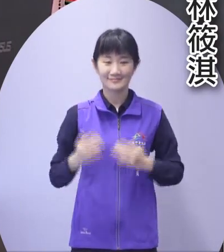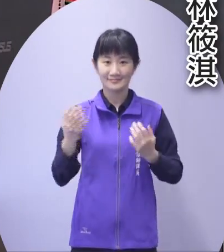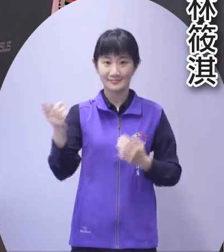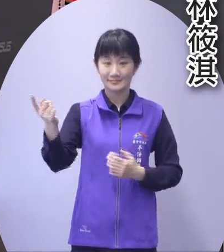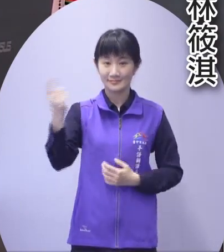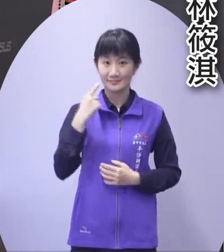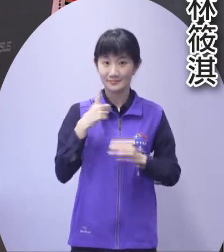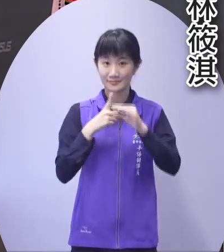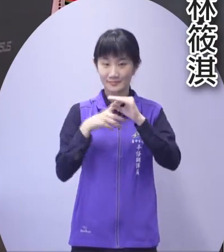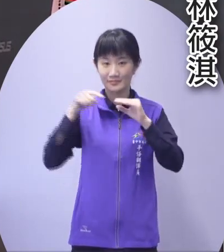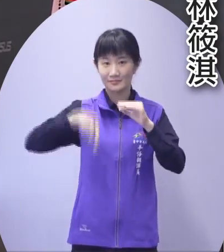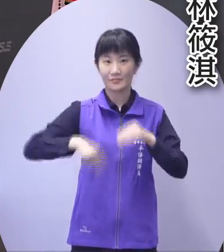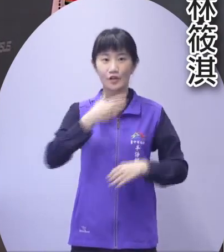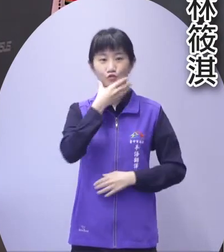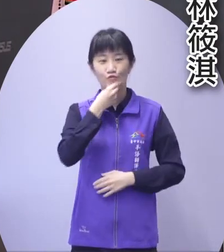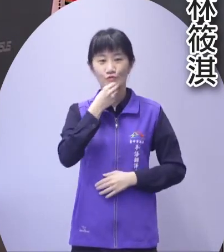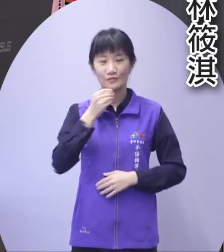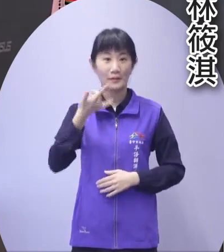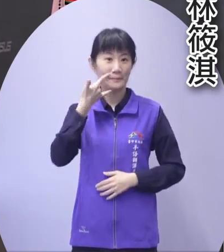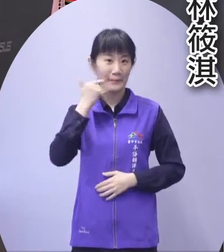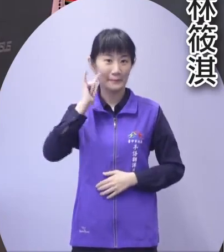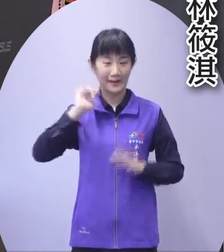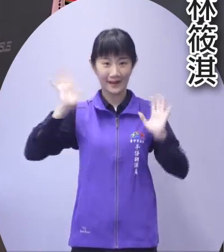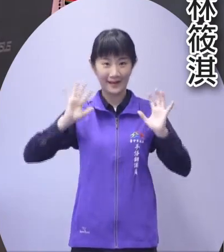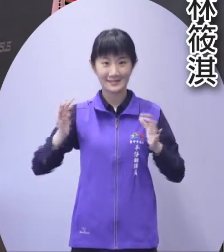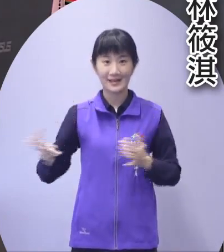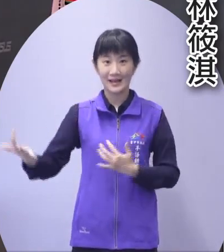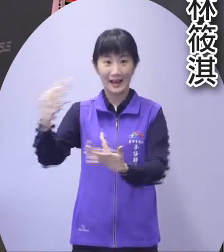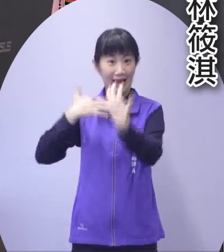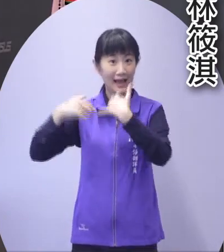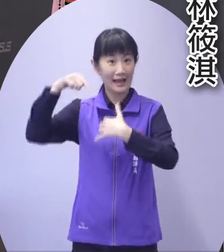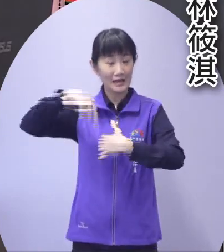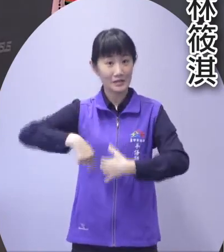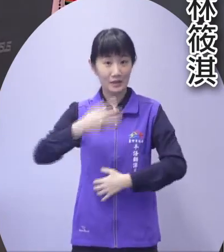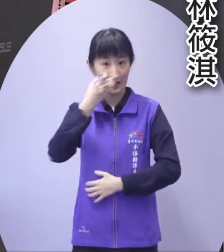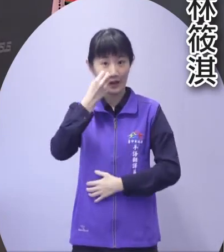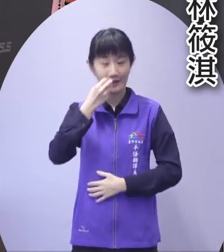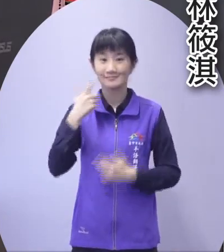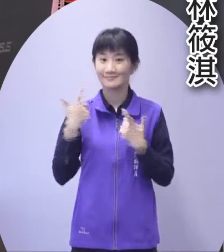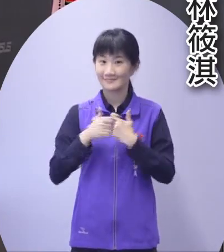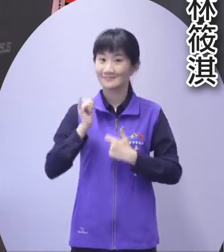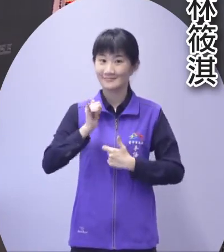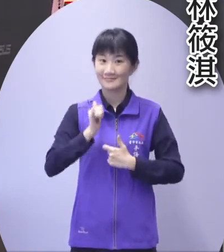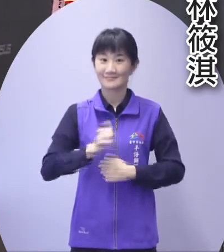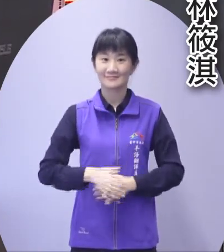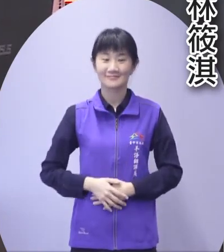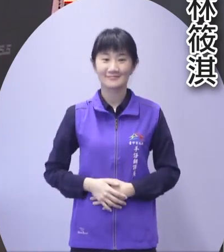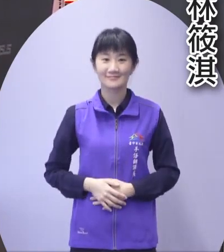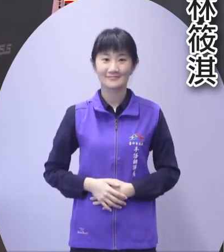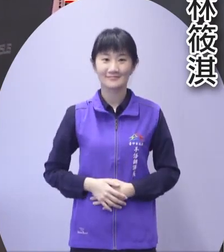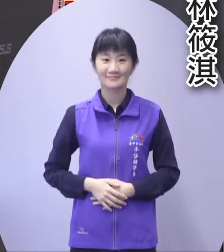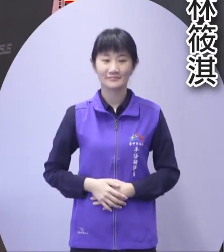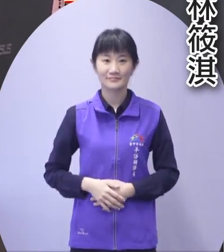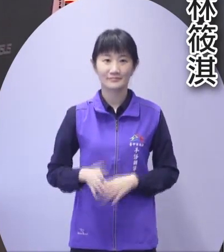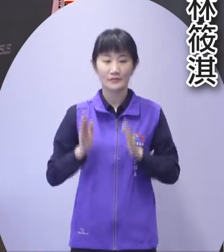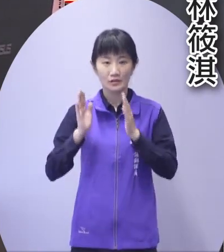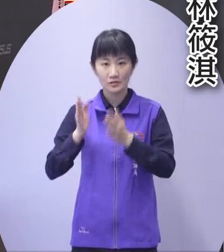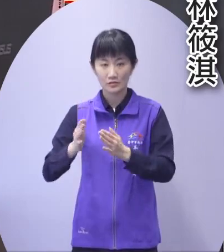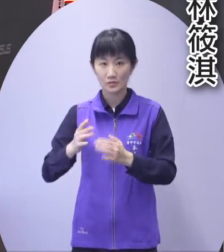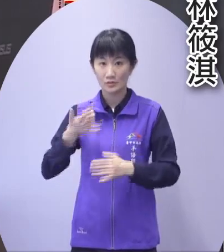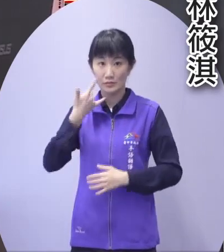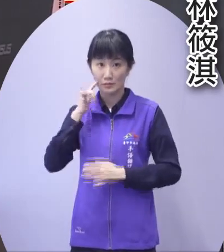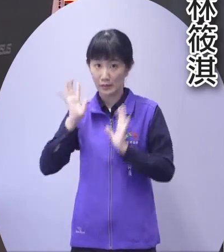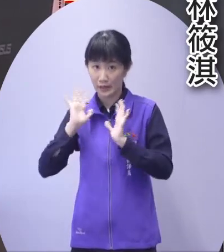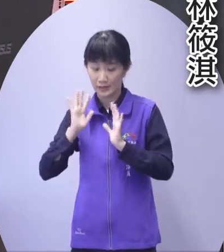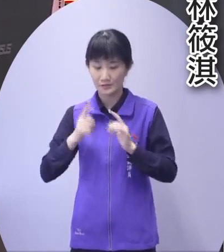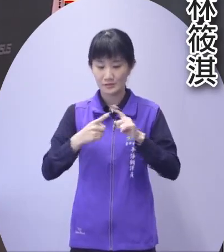市，是非常适合亲子家庭来同游的哦。所以呢，我们在宣传影片的部分呢，其实也针对这两个部分有所琢磨。那